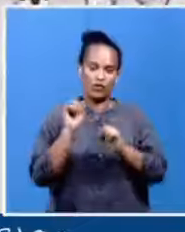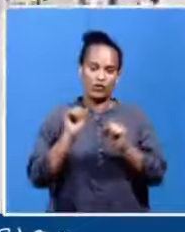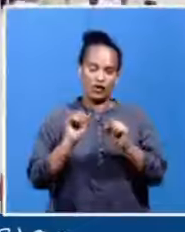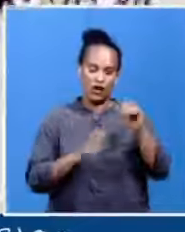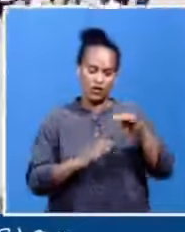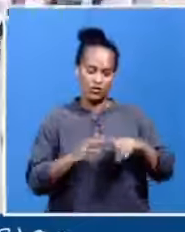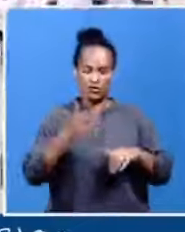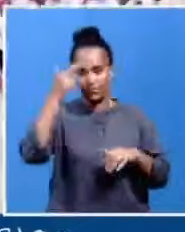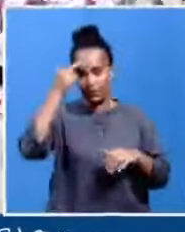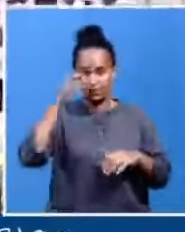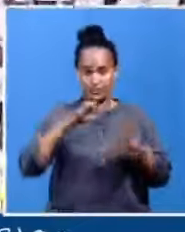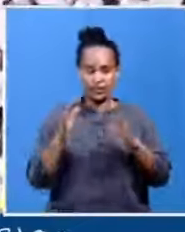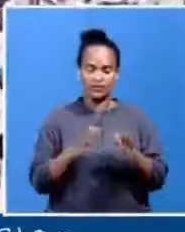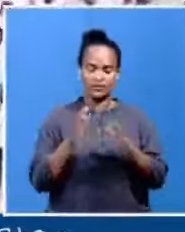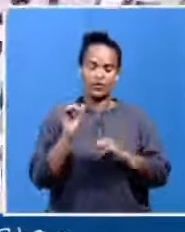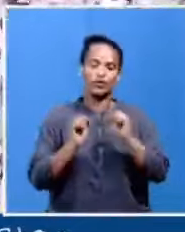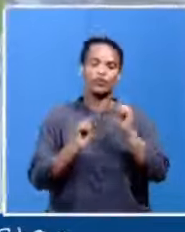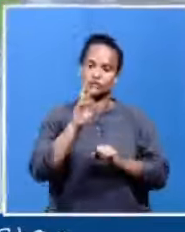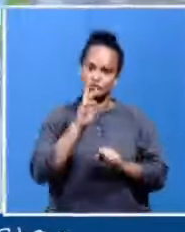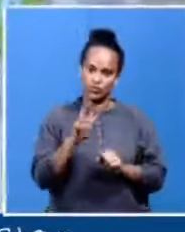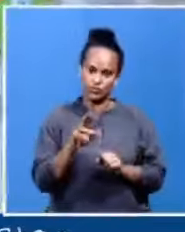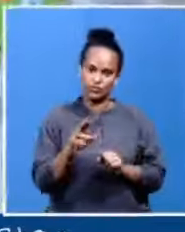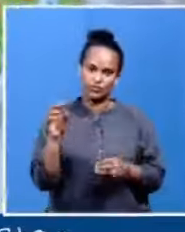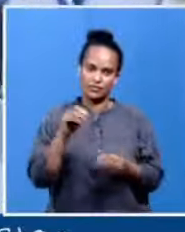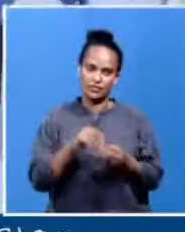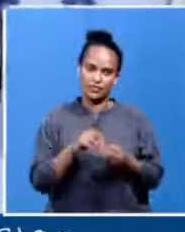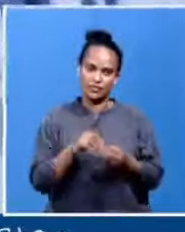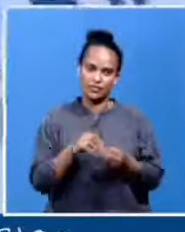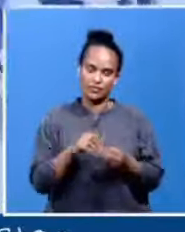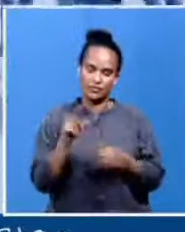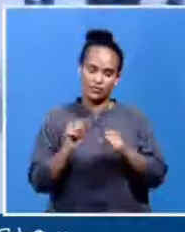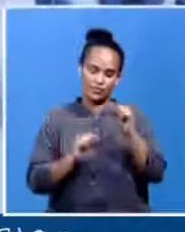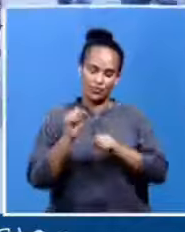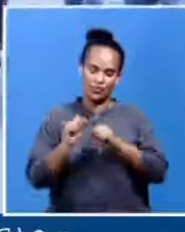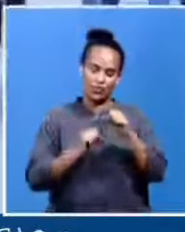مقبار لتدالو ولدريو زولسة تيقويا